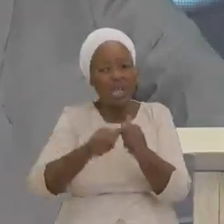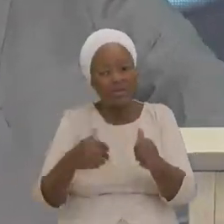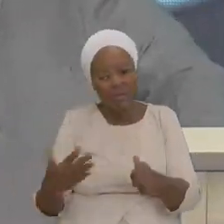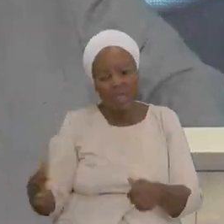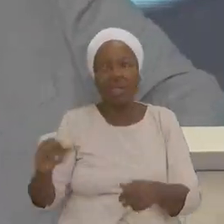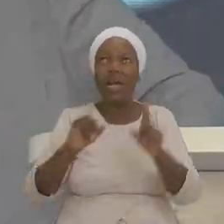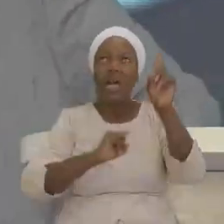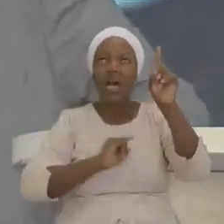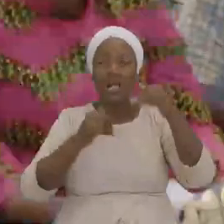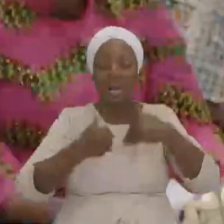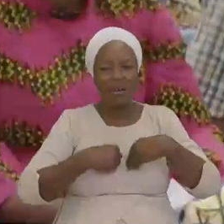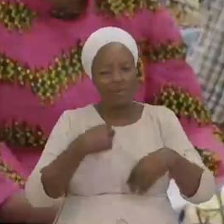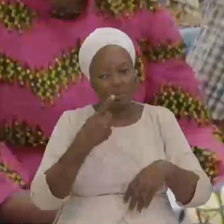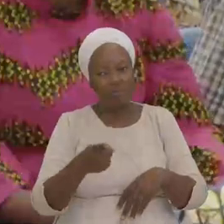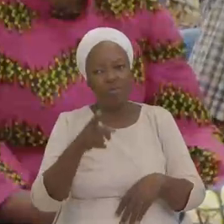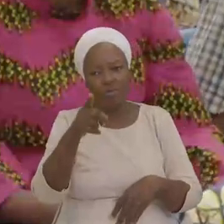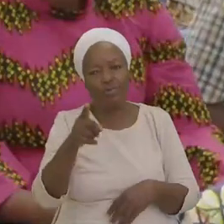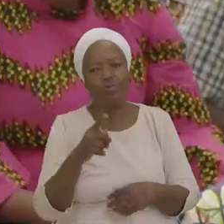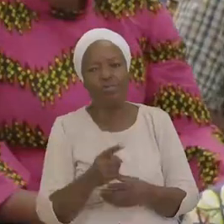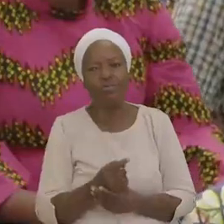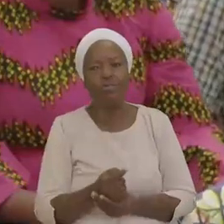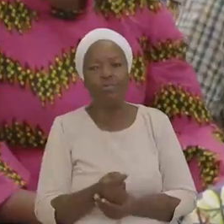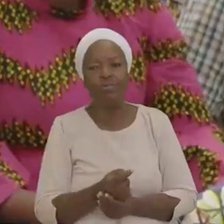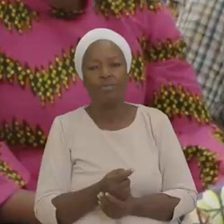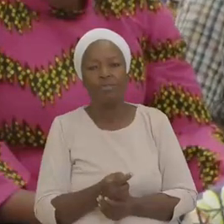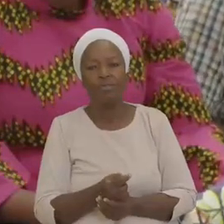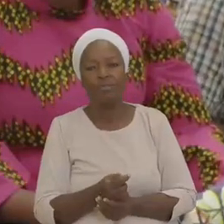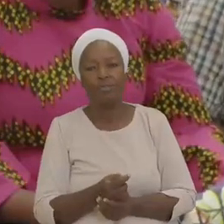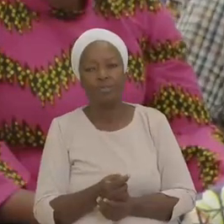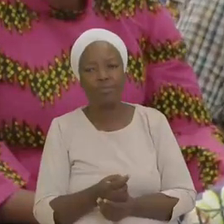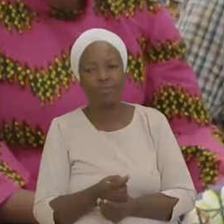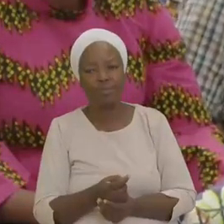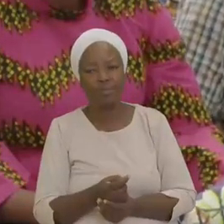il vous rappellera tout ce que je vous ai enseigné.